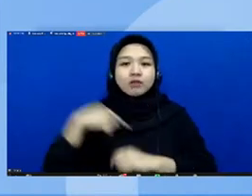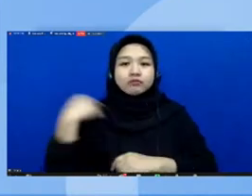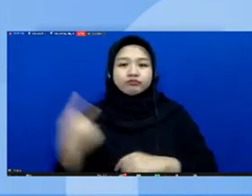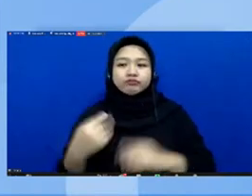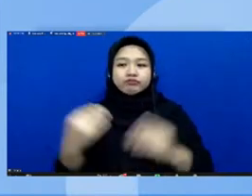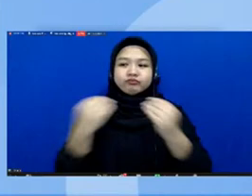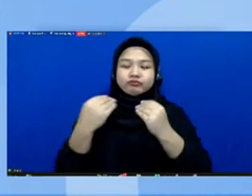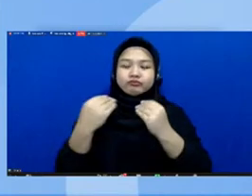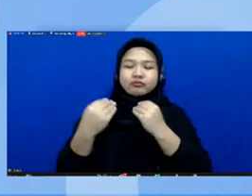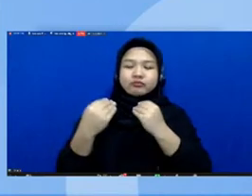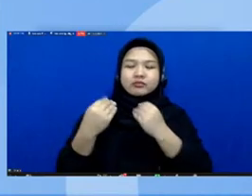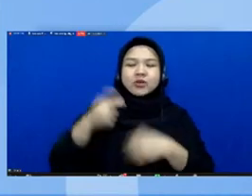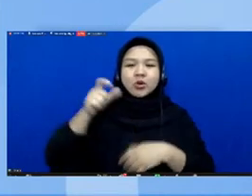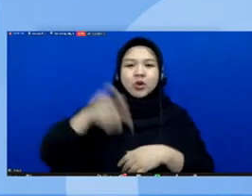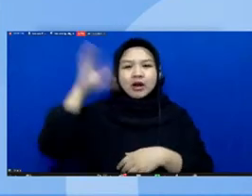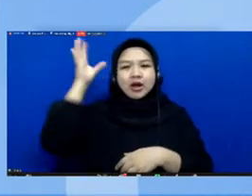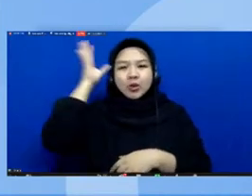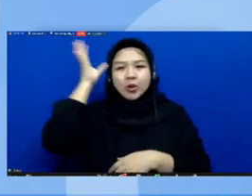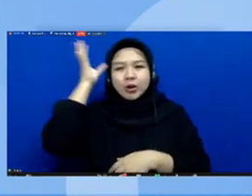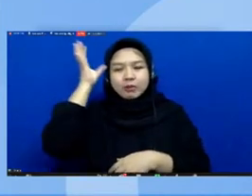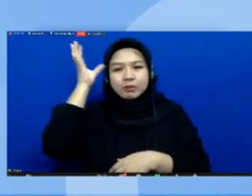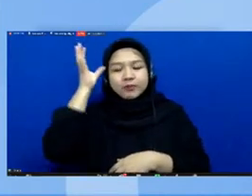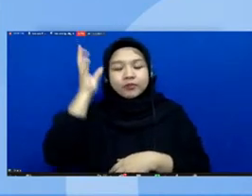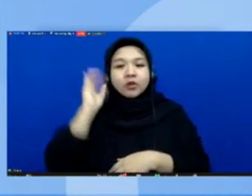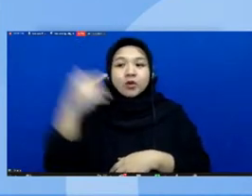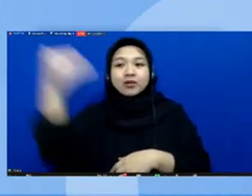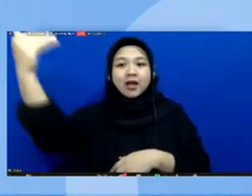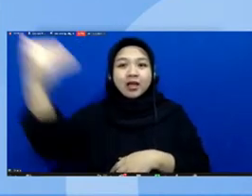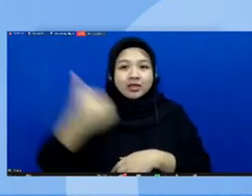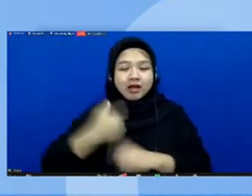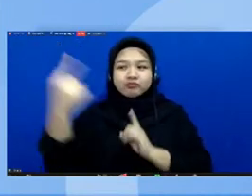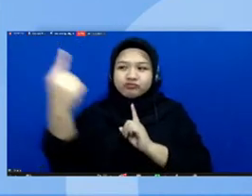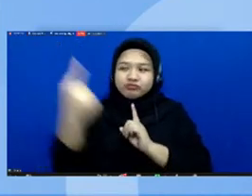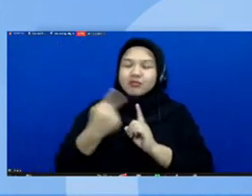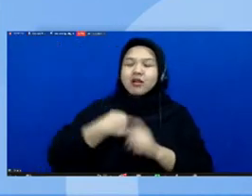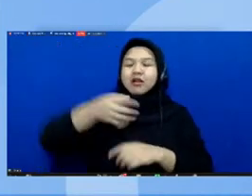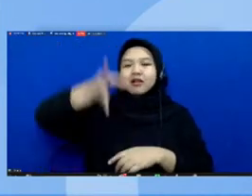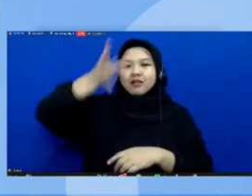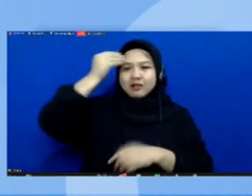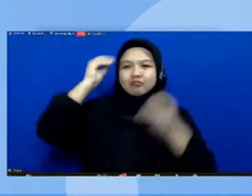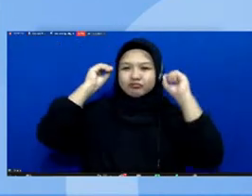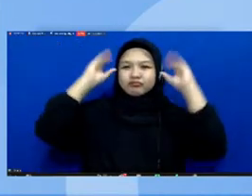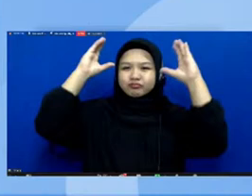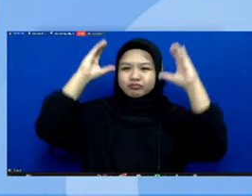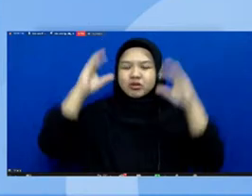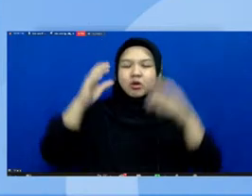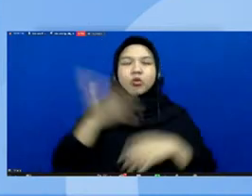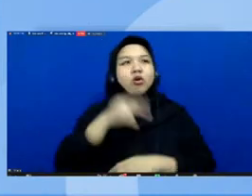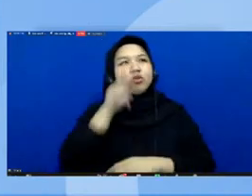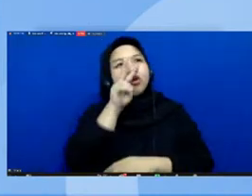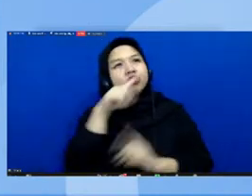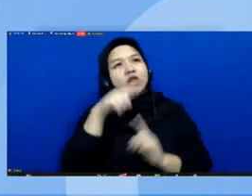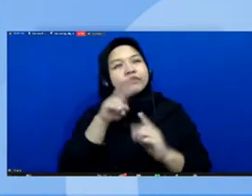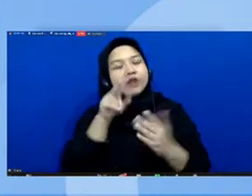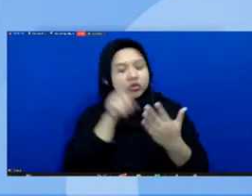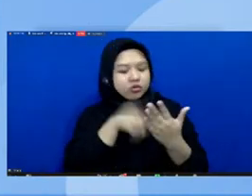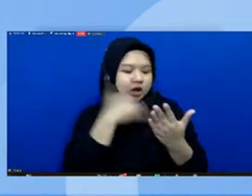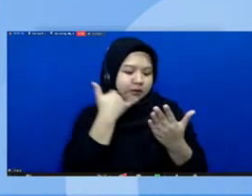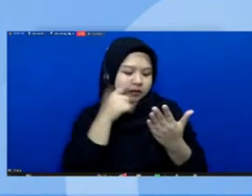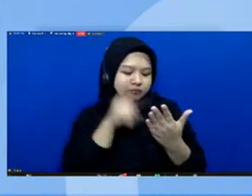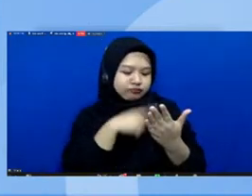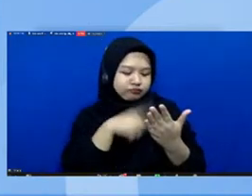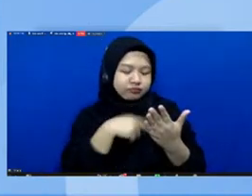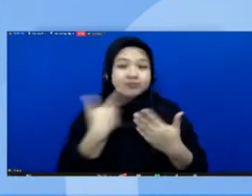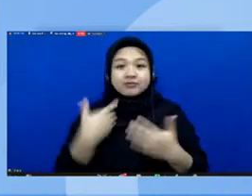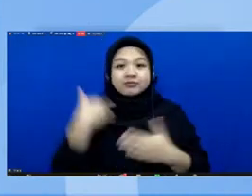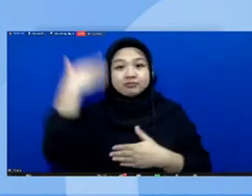ini juga. Kalau dikunjungi seperti ini kan jadi lebih mengerti, Pak, daripada hanya melihat TV dan HP. Jadi untuk kedepannya